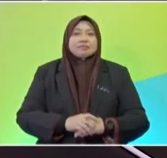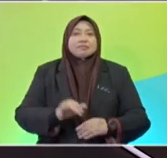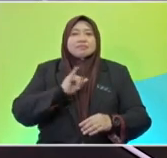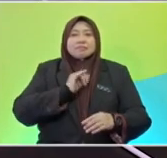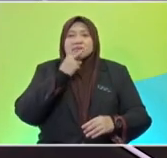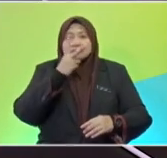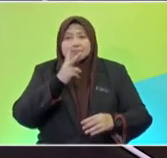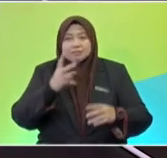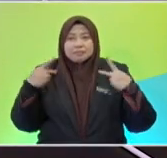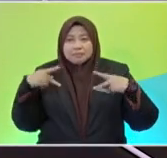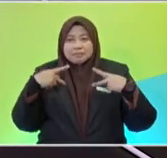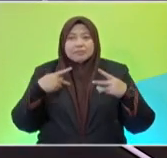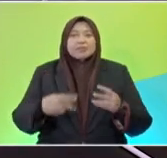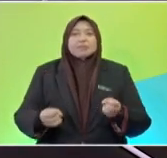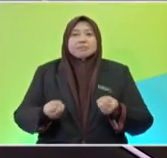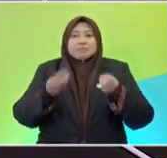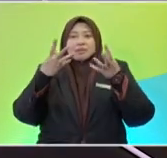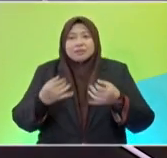ini banyak